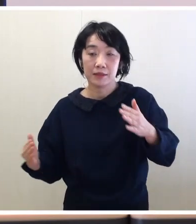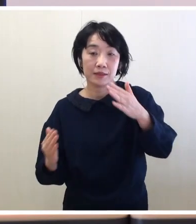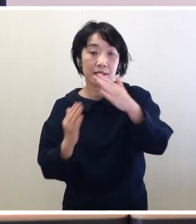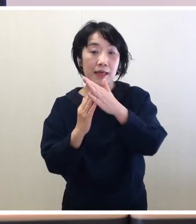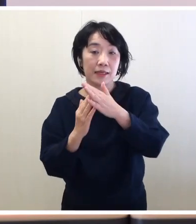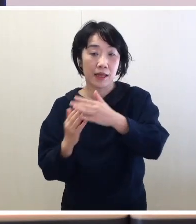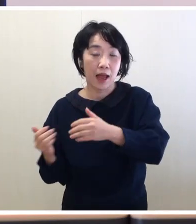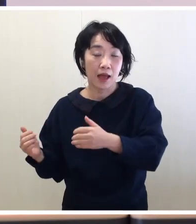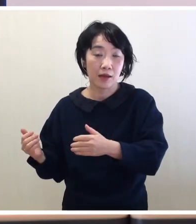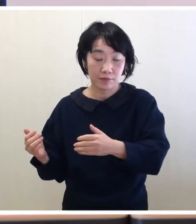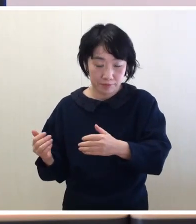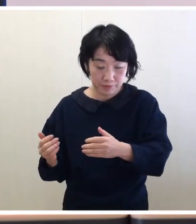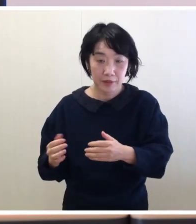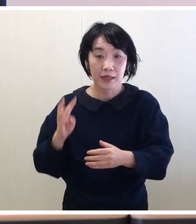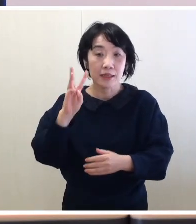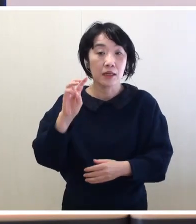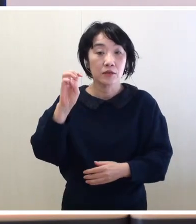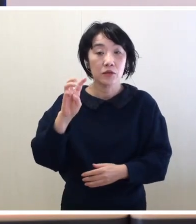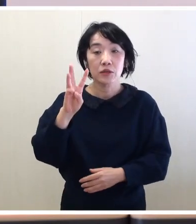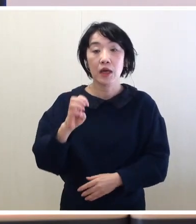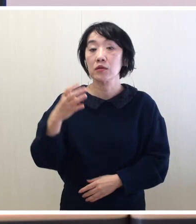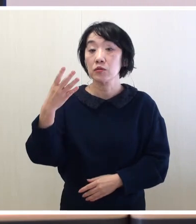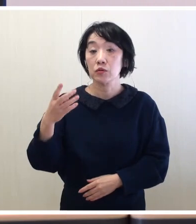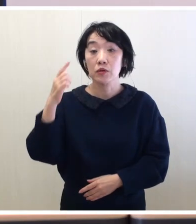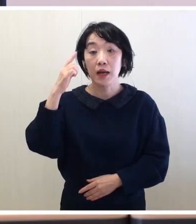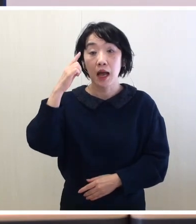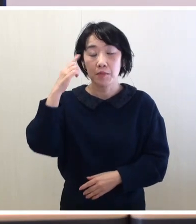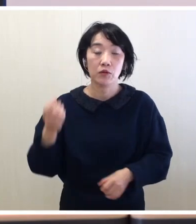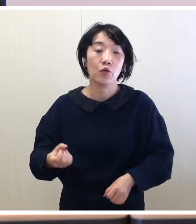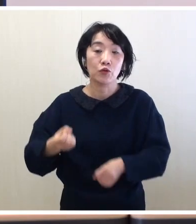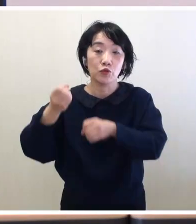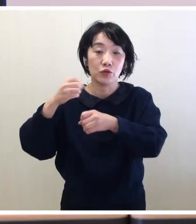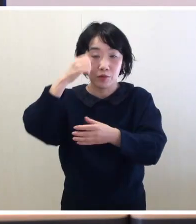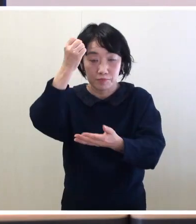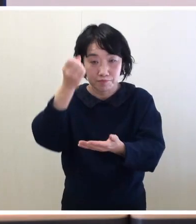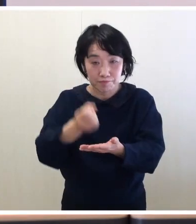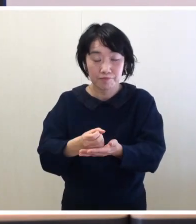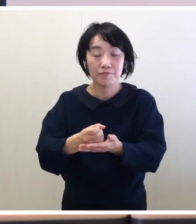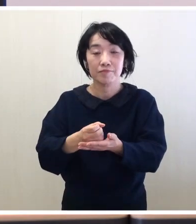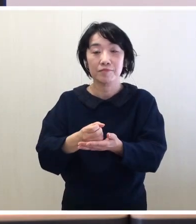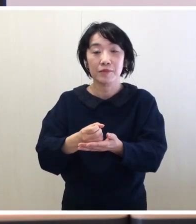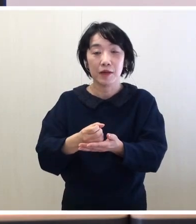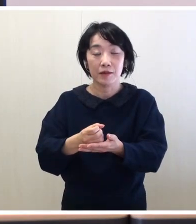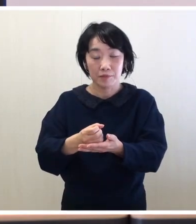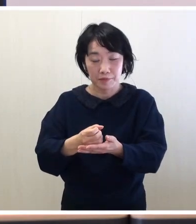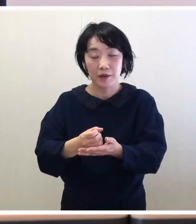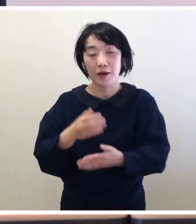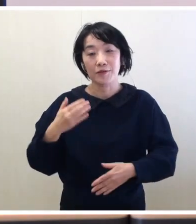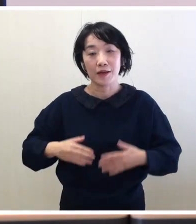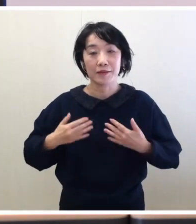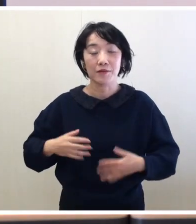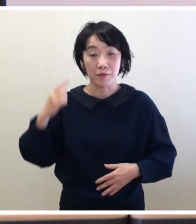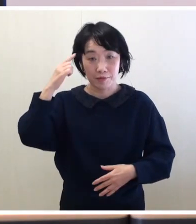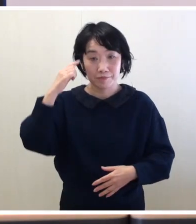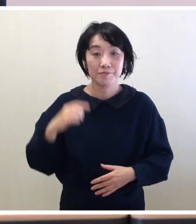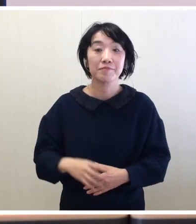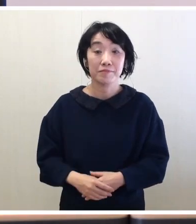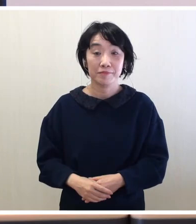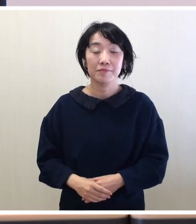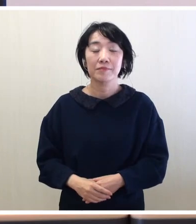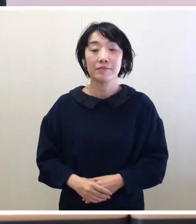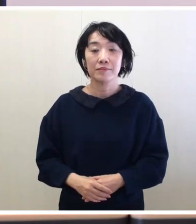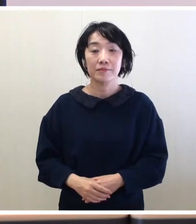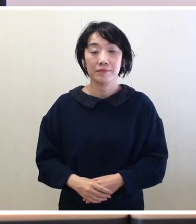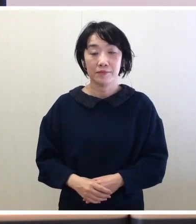し、史上最多を更新する34度目の優勝を果たされたことを大変喜ばしく思